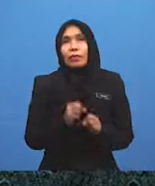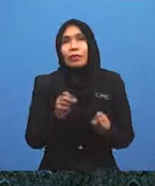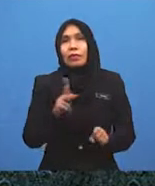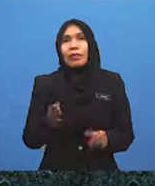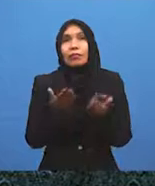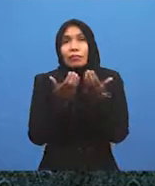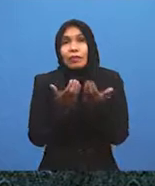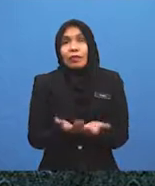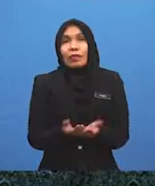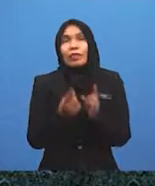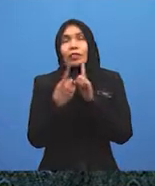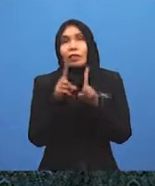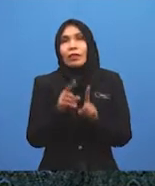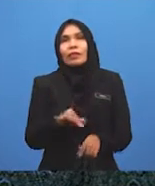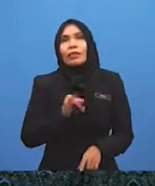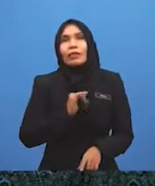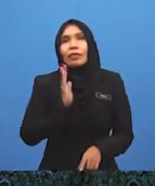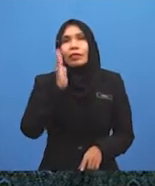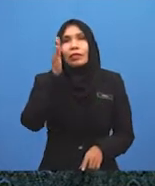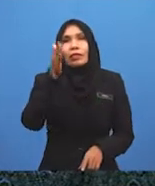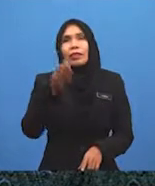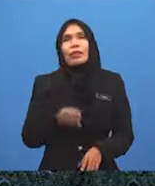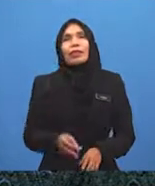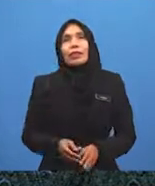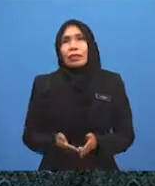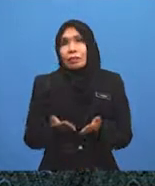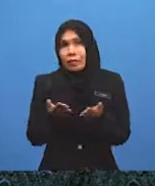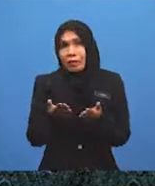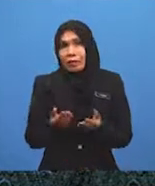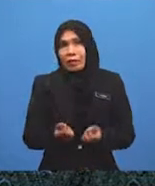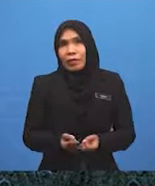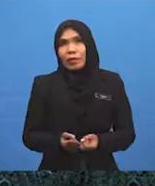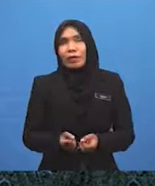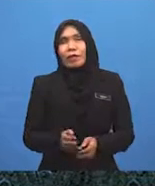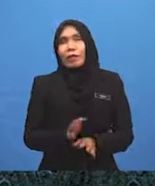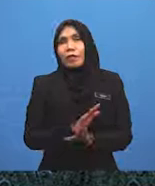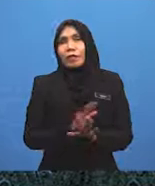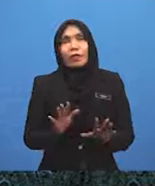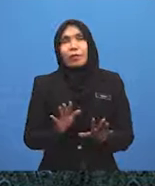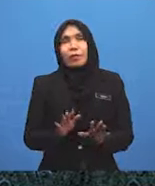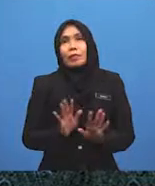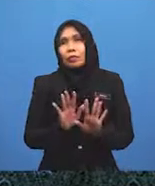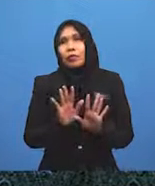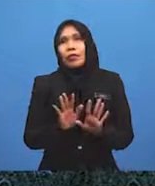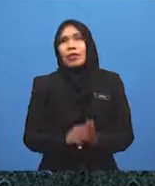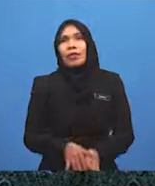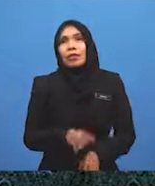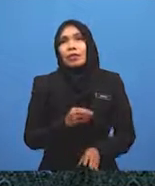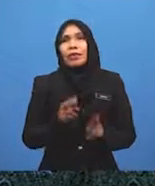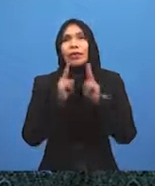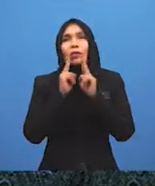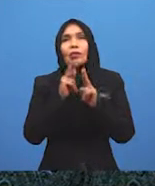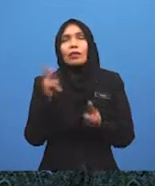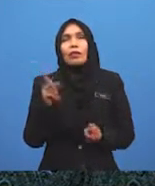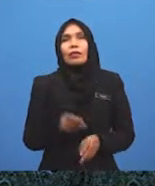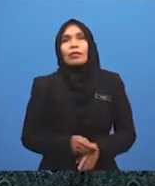jawapan, saya akan menerimanya tanpa menolak dan mengucapkan terima